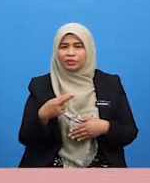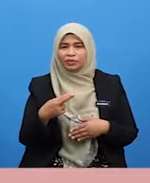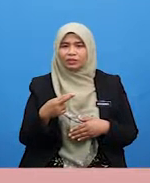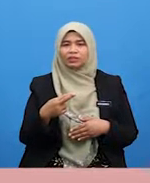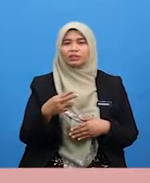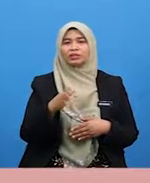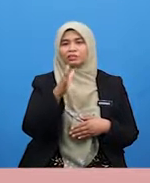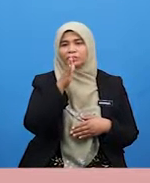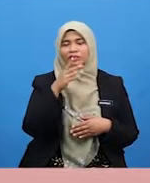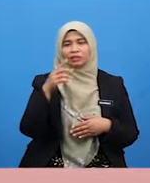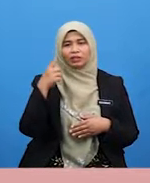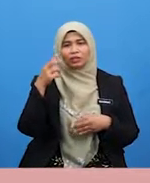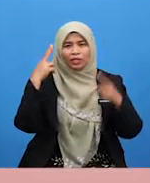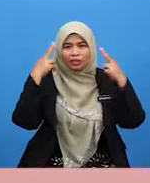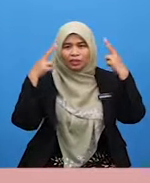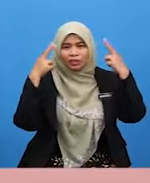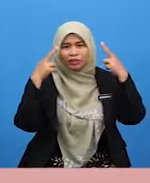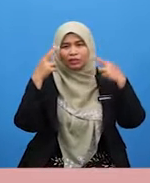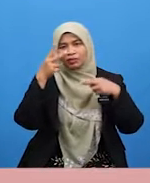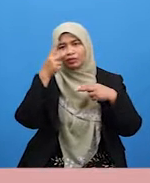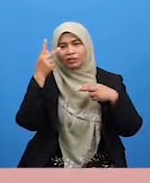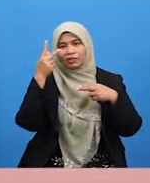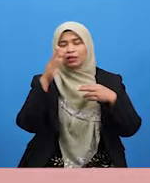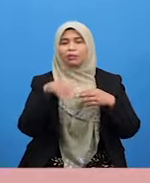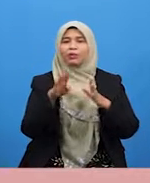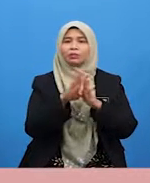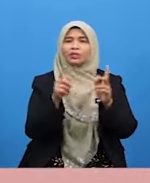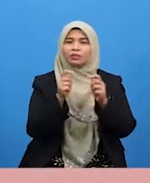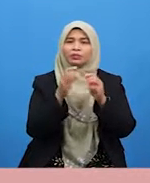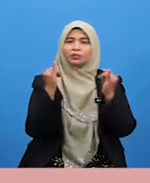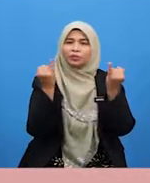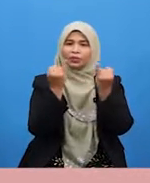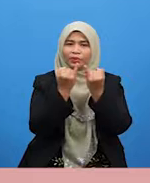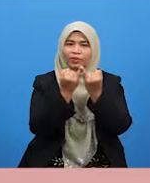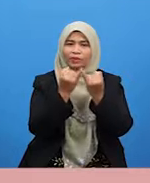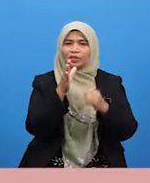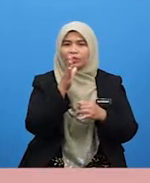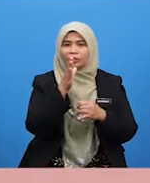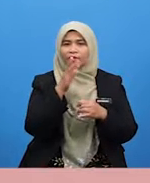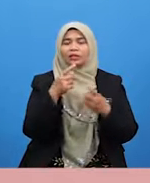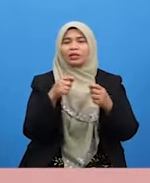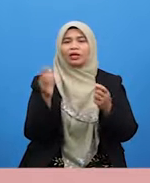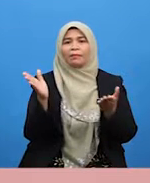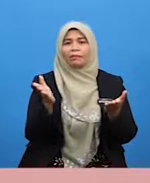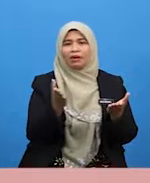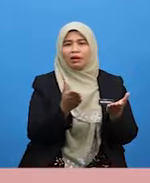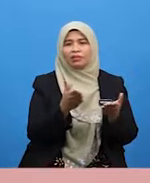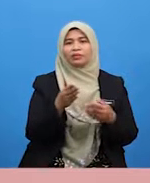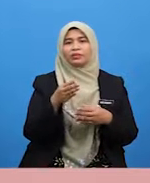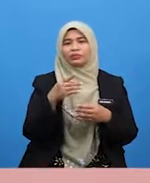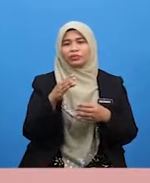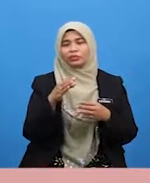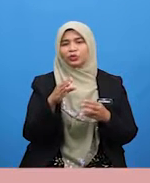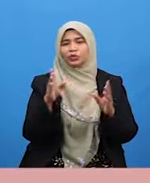jodoh. Ibunya telah membawa Maryam bertemu bomoh untuk melakukan mandi bunga untuk menolak sial pada